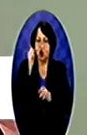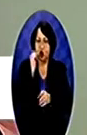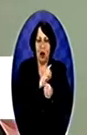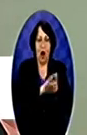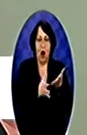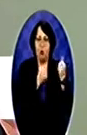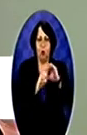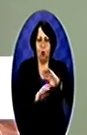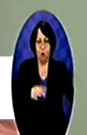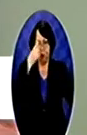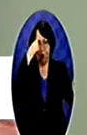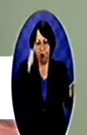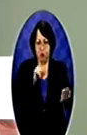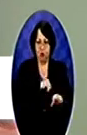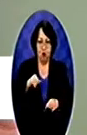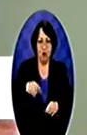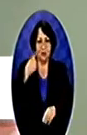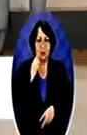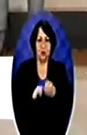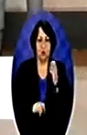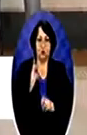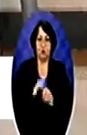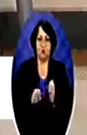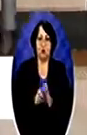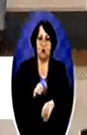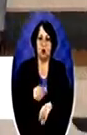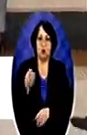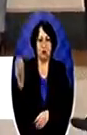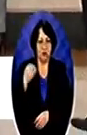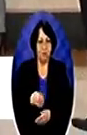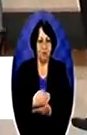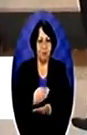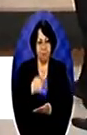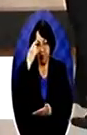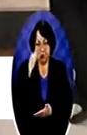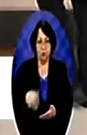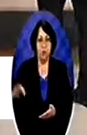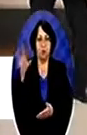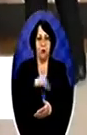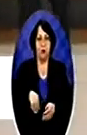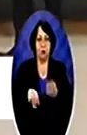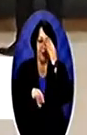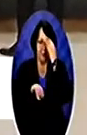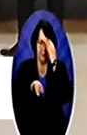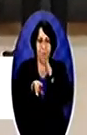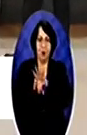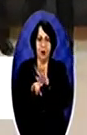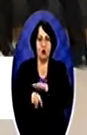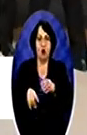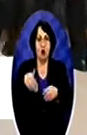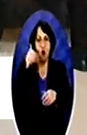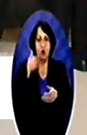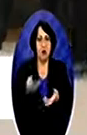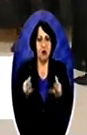тийм цаг үе ирсэн гэж энийг бол хэлмээр байгаа. Энэ бол энэ тарилга туулгаар Монголын нийт мал сүргийг 20 толгойд шилжүүлснээр 30 гаруй